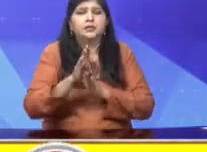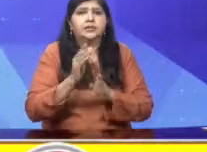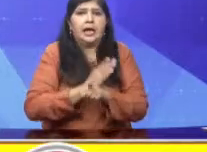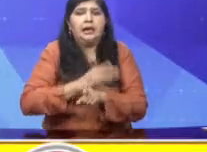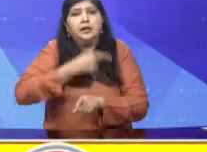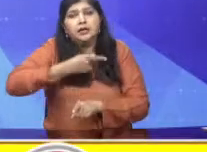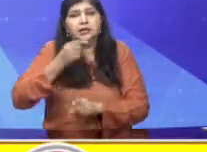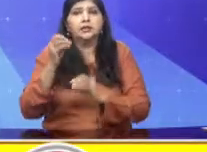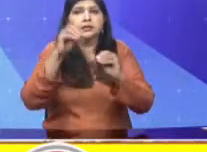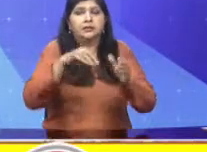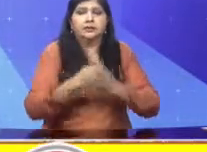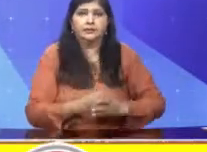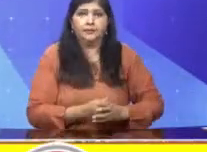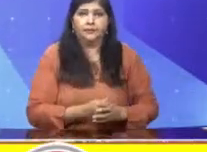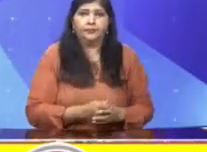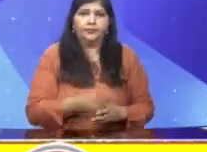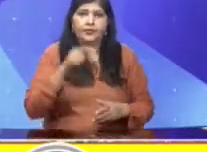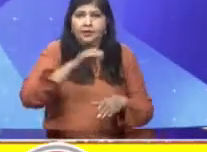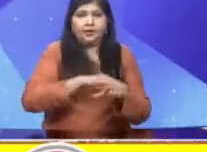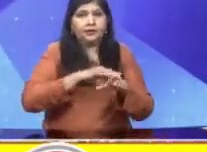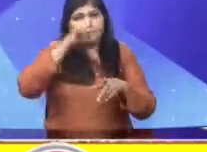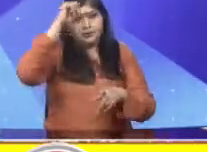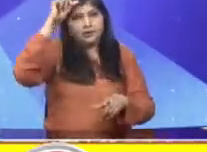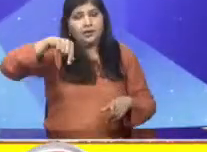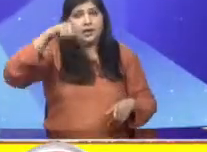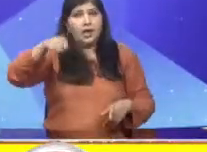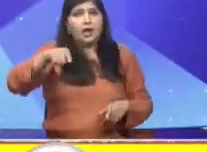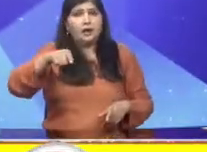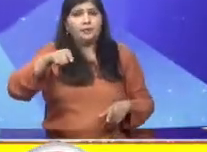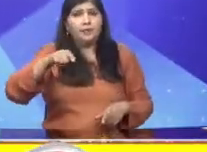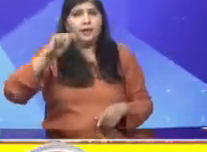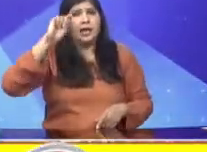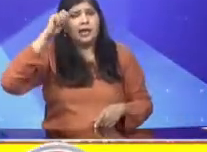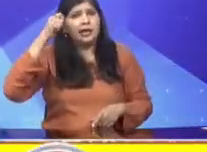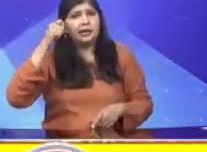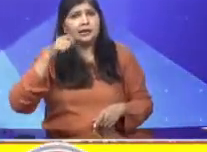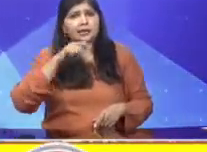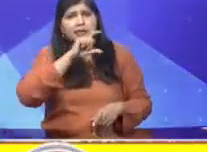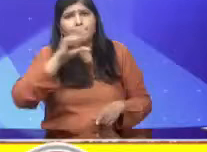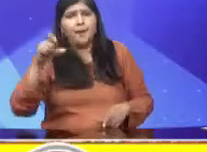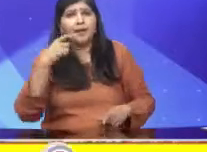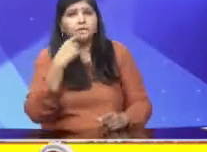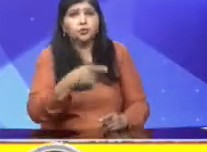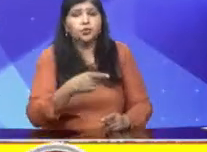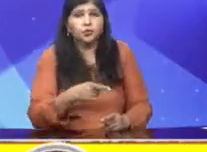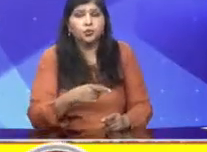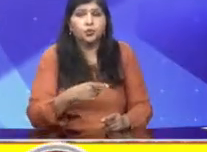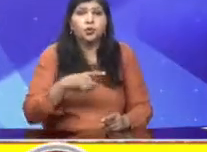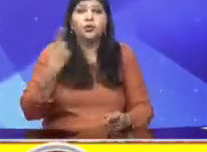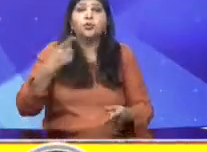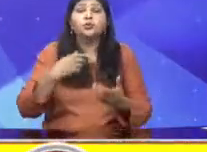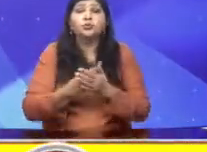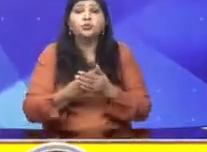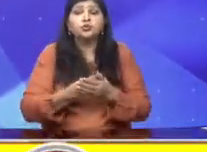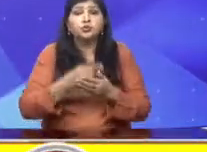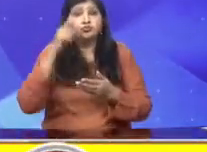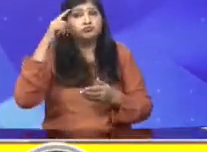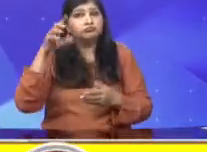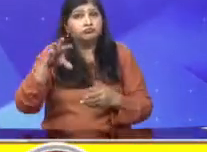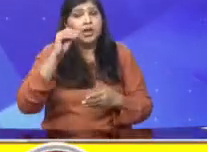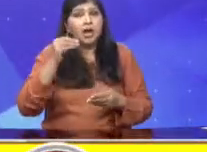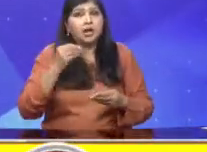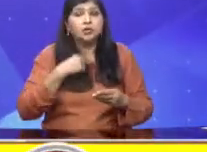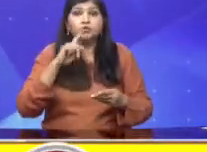सके मेरे प्यारे देश्वासियों आपने अंग्रेजी के एक कहावत सुनी होगी To learn is to grow